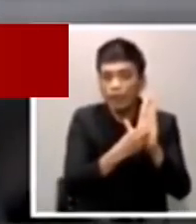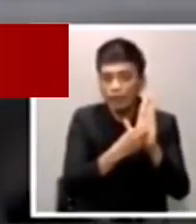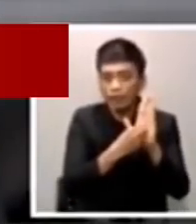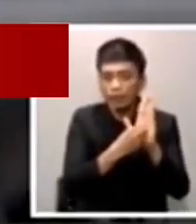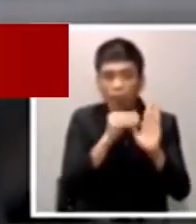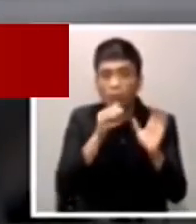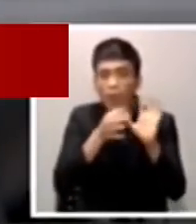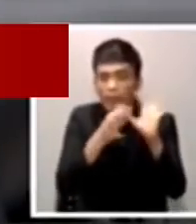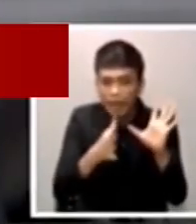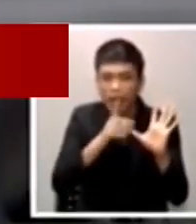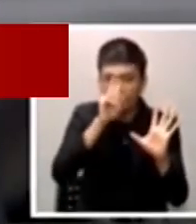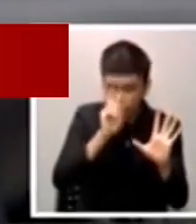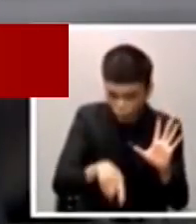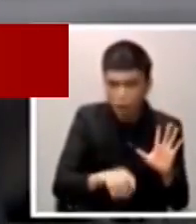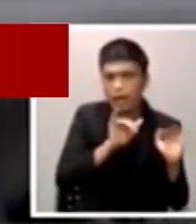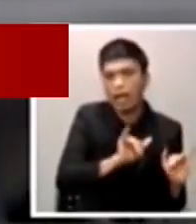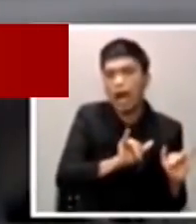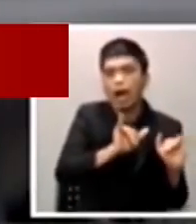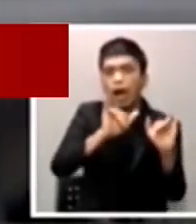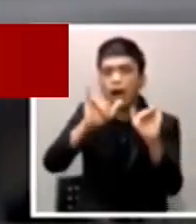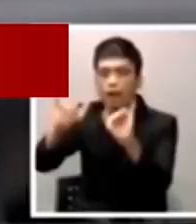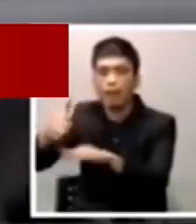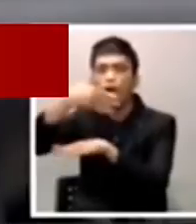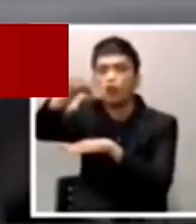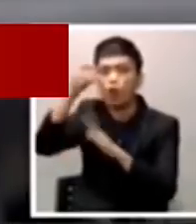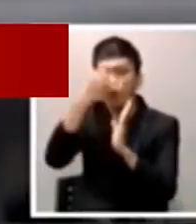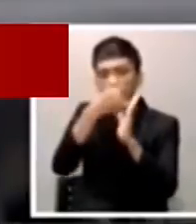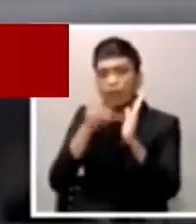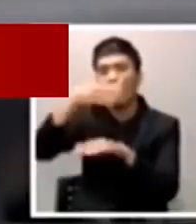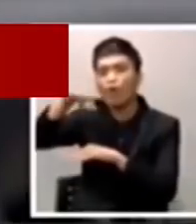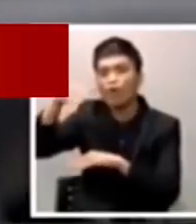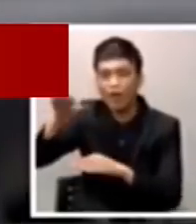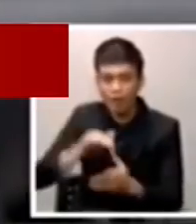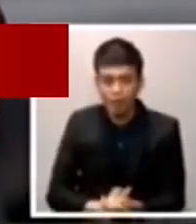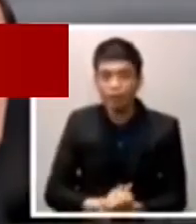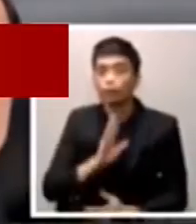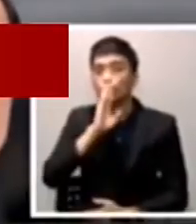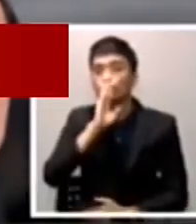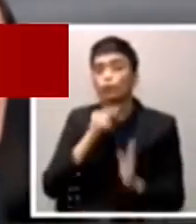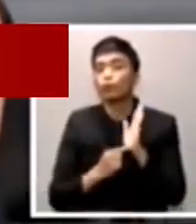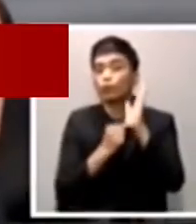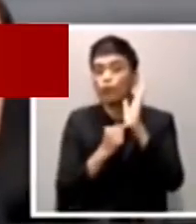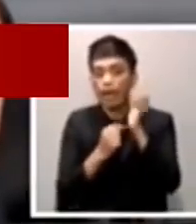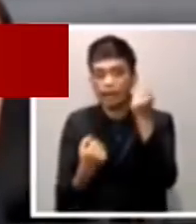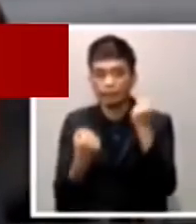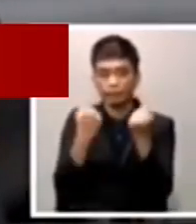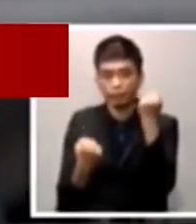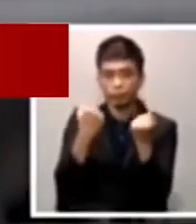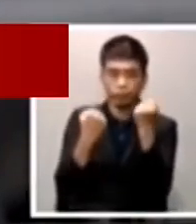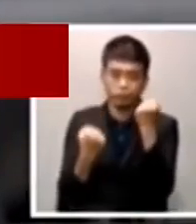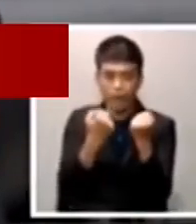ควรที่จะย้ายออกไปออกนอกเมืองไปต่างจังหวัดเช่นอะไรบ้างครับท่านประธานขับรถผ่านสะพานแดงมาท่านจะเห็นน